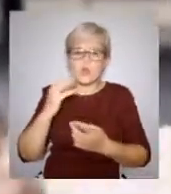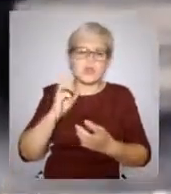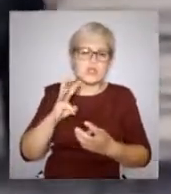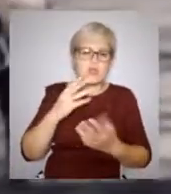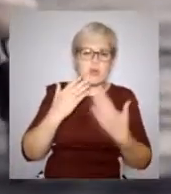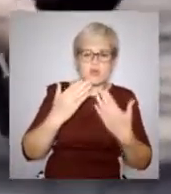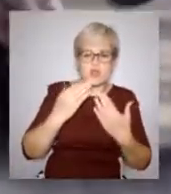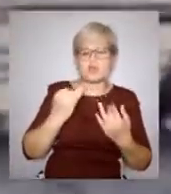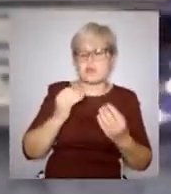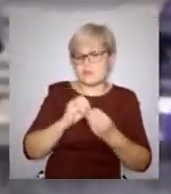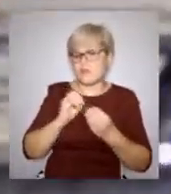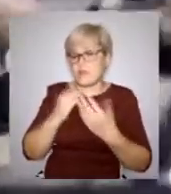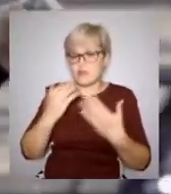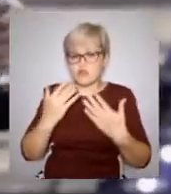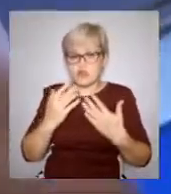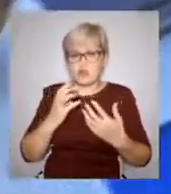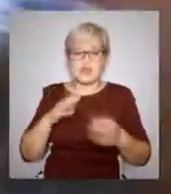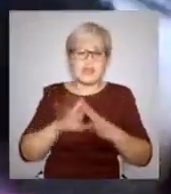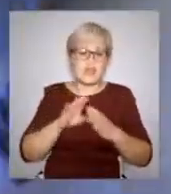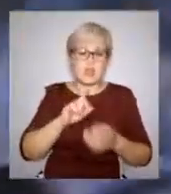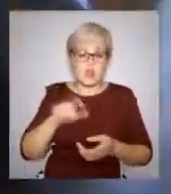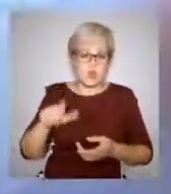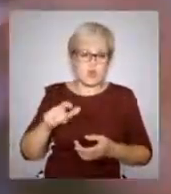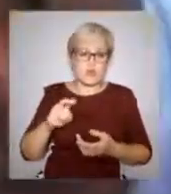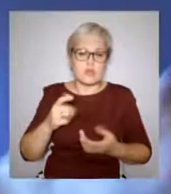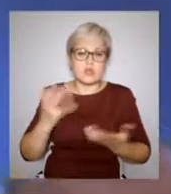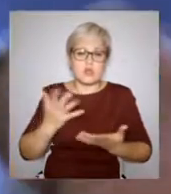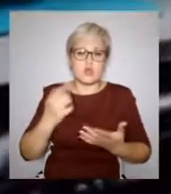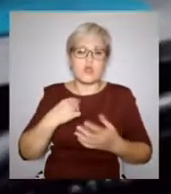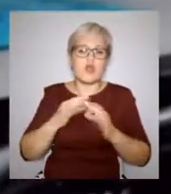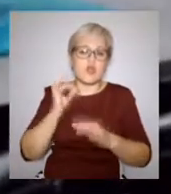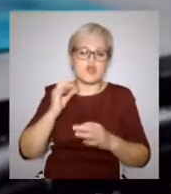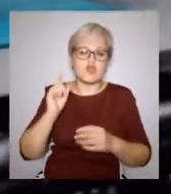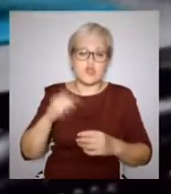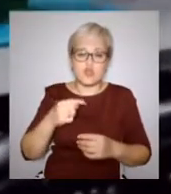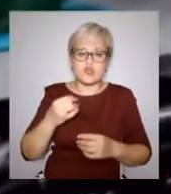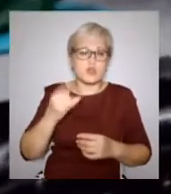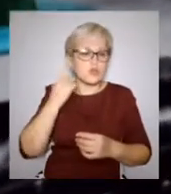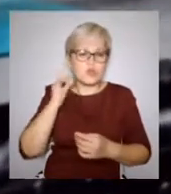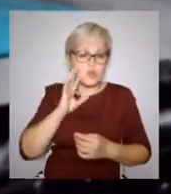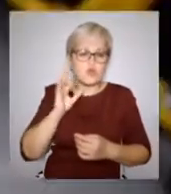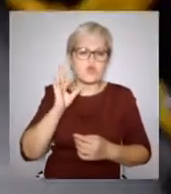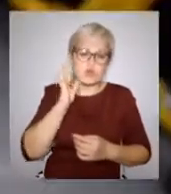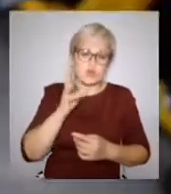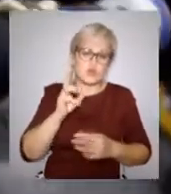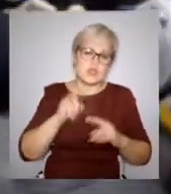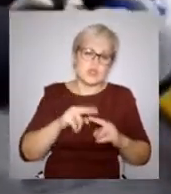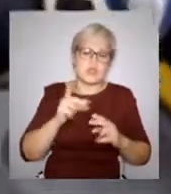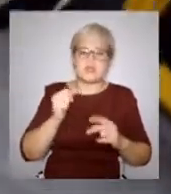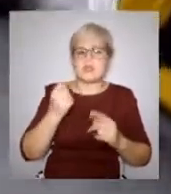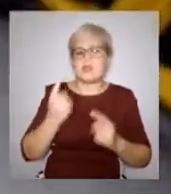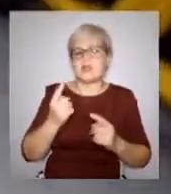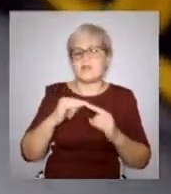ну по крайне мере в спорте да пусть небольших кусок но я добился некий благодаря этому я расширил свой кругозор